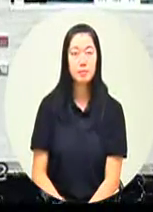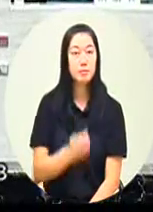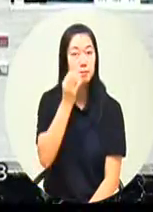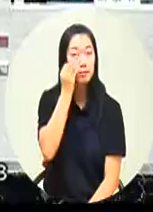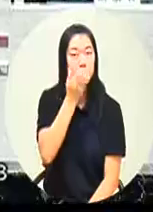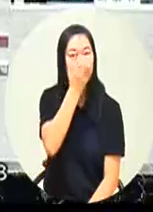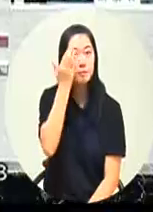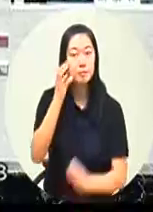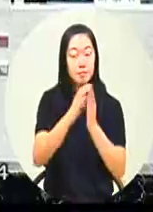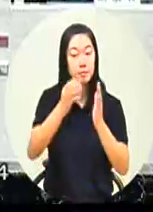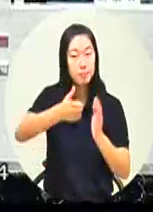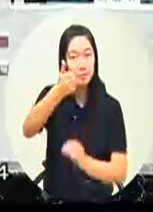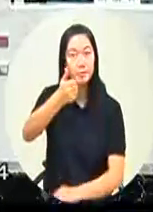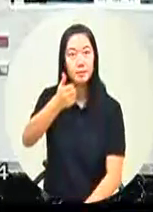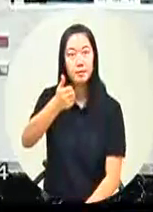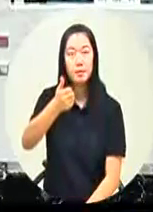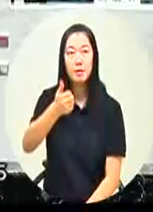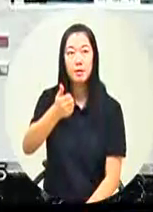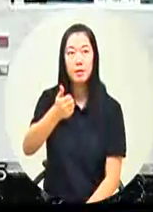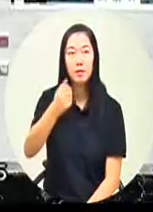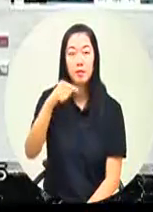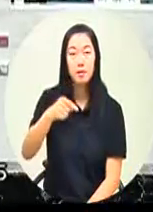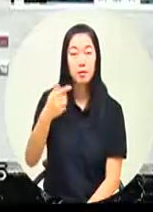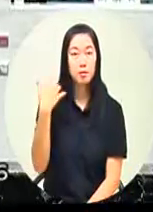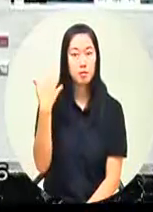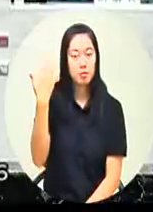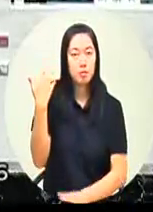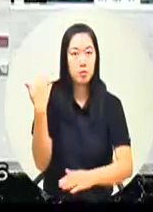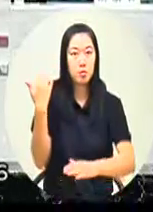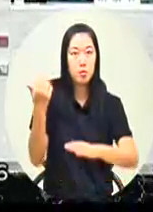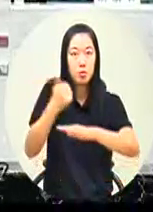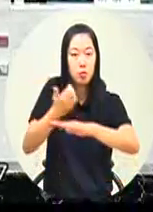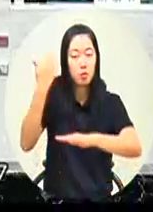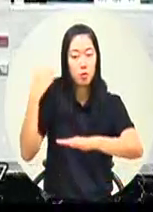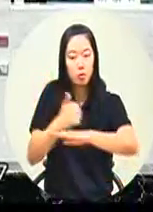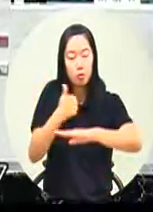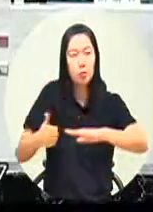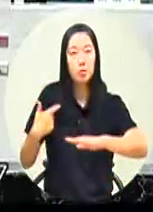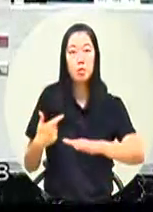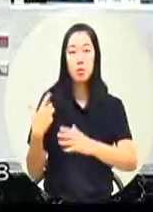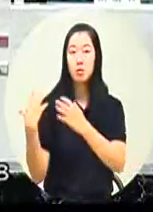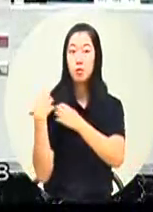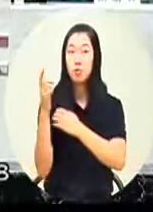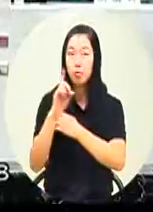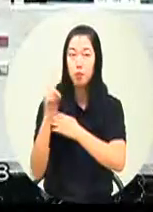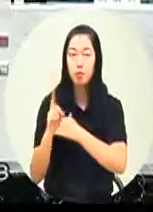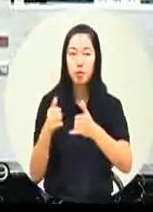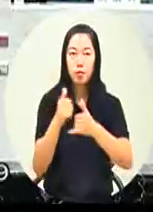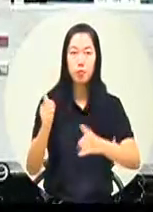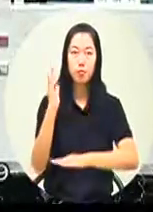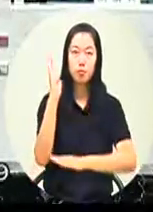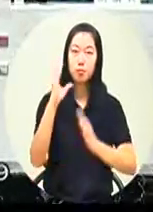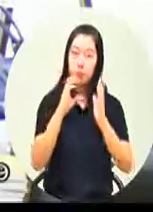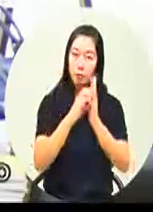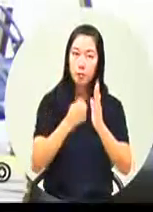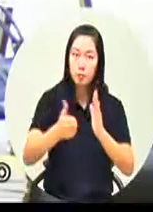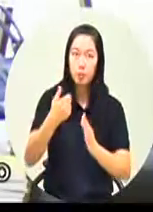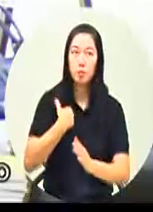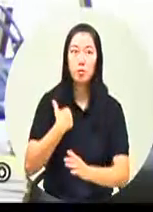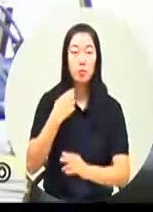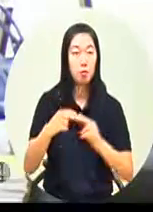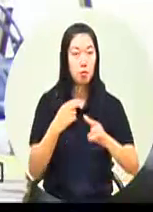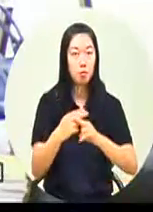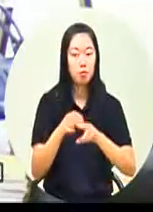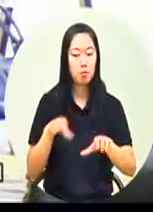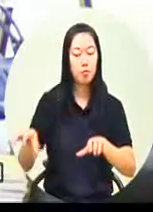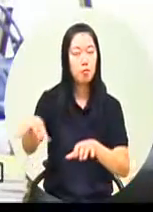长。在观光局长在前任呢是担任我们民政局长，所以呢我相信呢三十八区呢